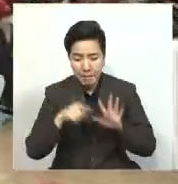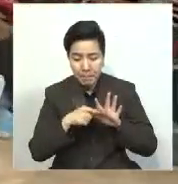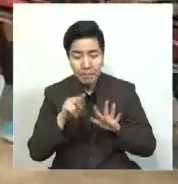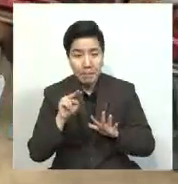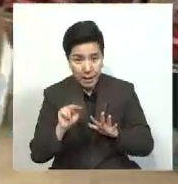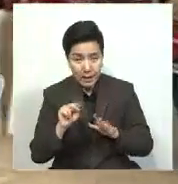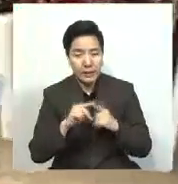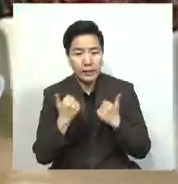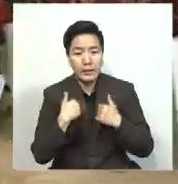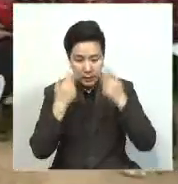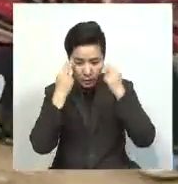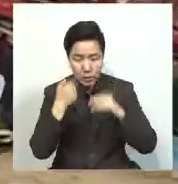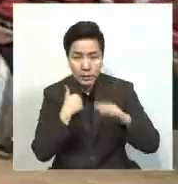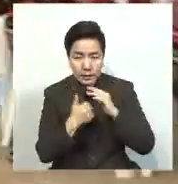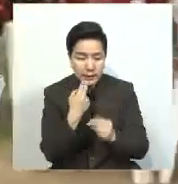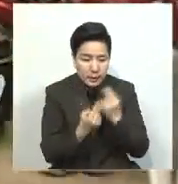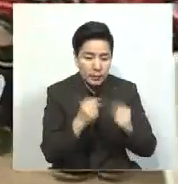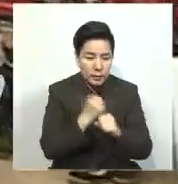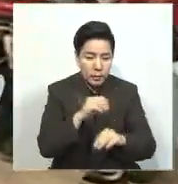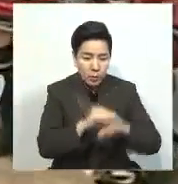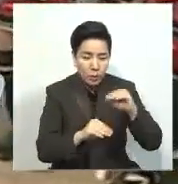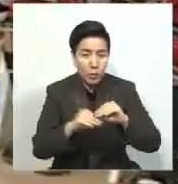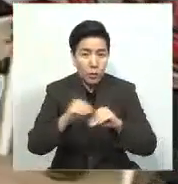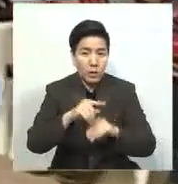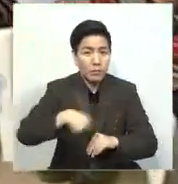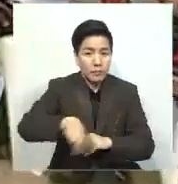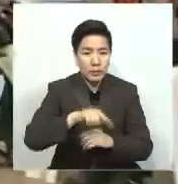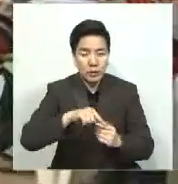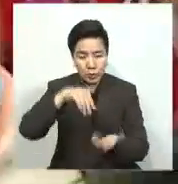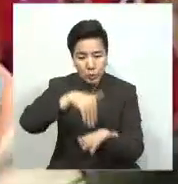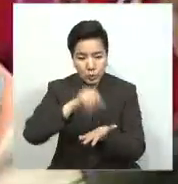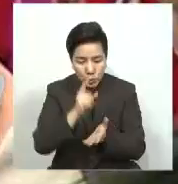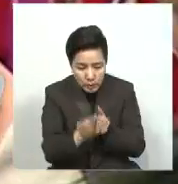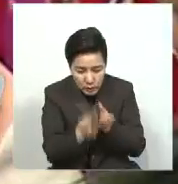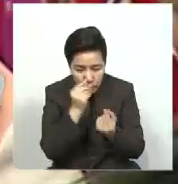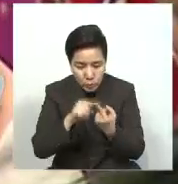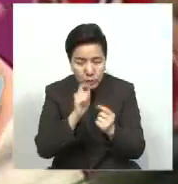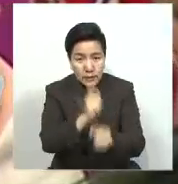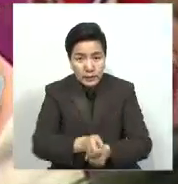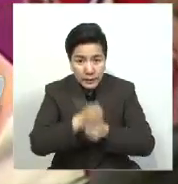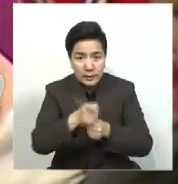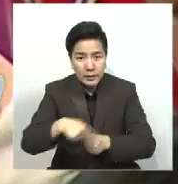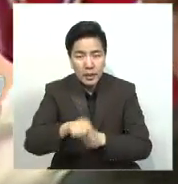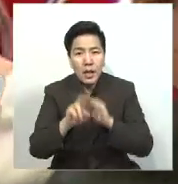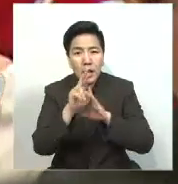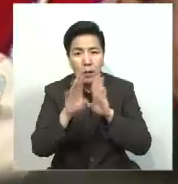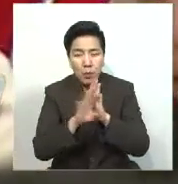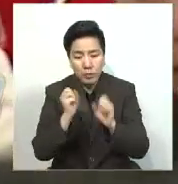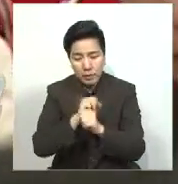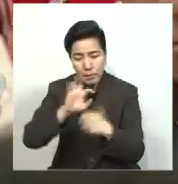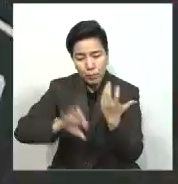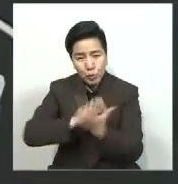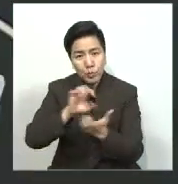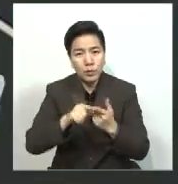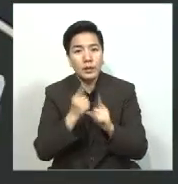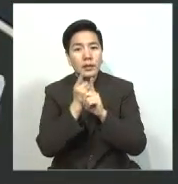ะซึ่งนายกรัฐมนตรีก็จะไปเยี่ยมชมโครงการธรรมชาติปลอดภัยศูนย์การเรียนรู้ด้านการเกษตรซึ่งจะใช้ระบบเกษตรผสมผสาน